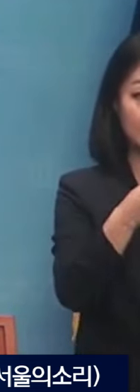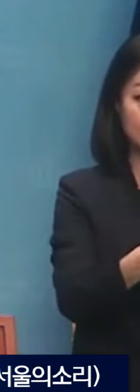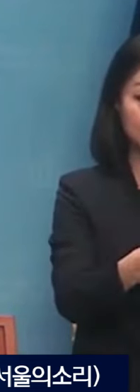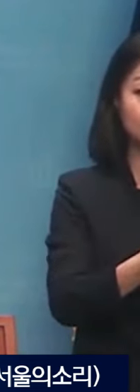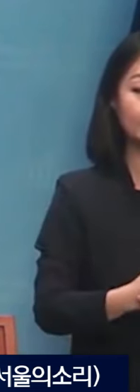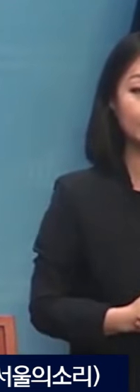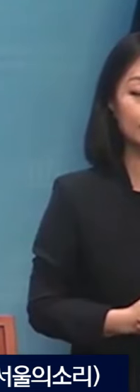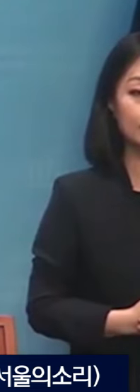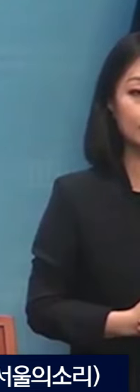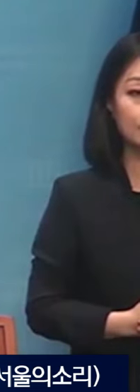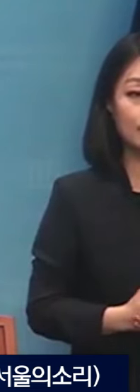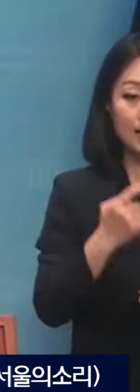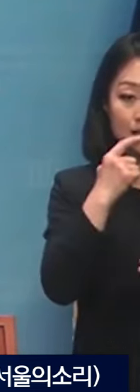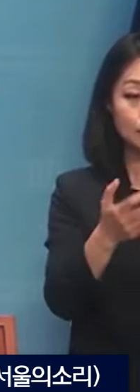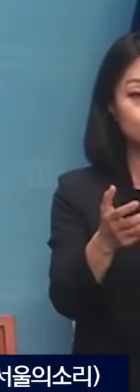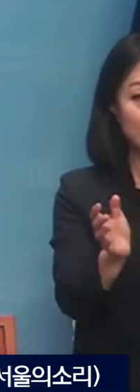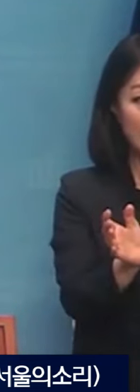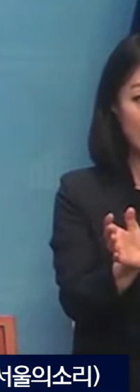민주당의